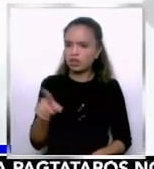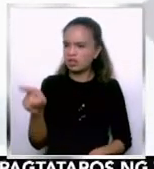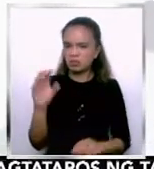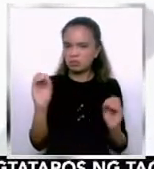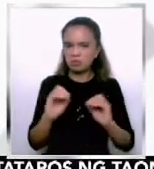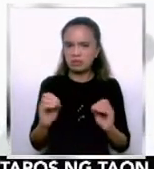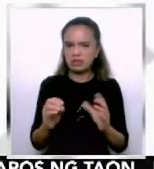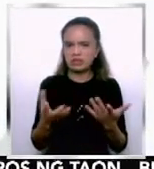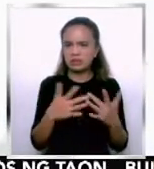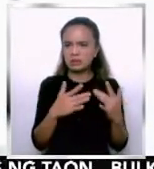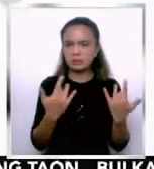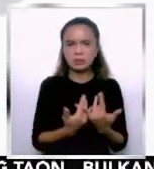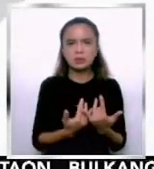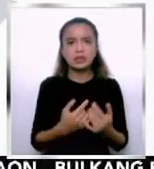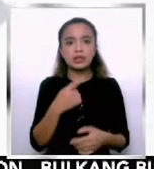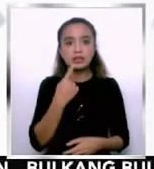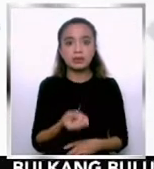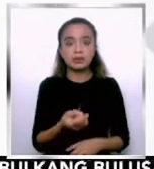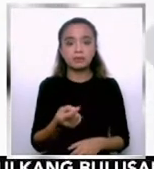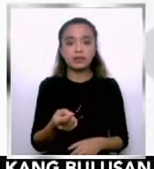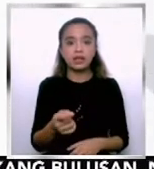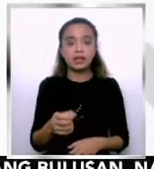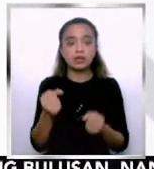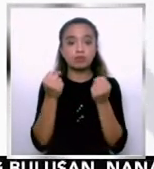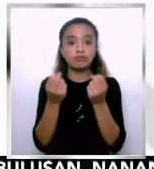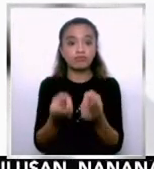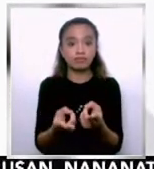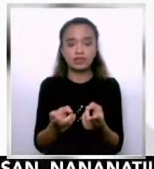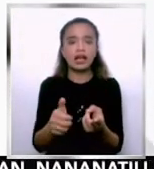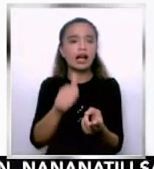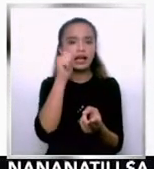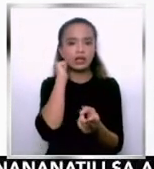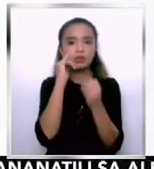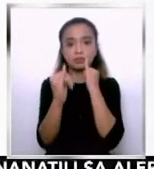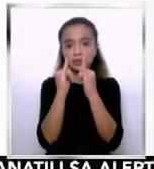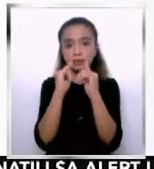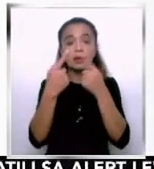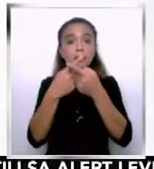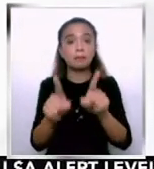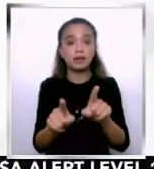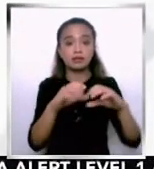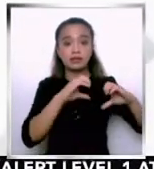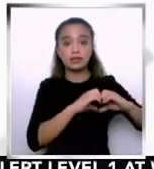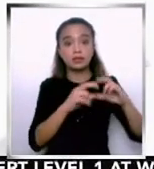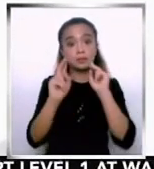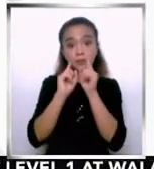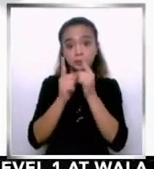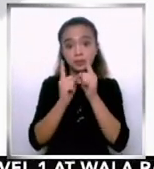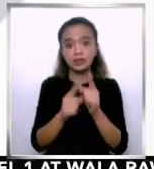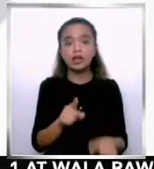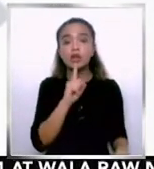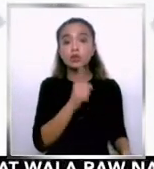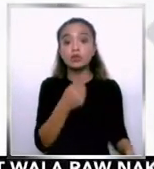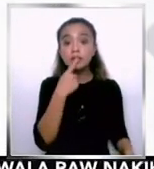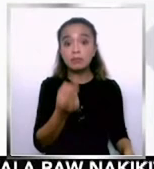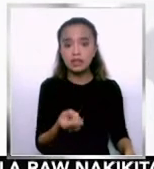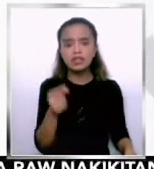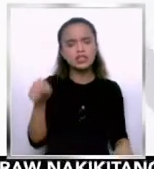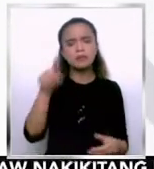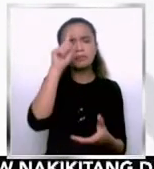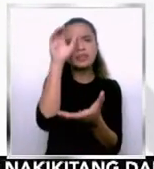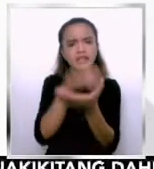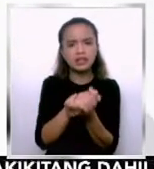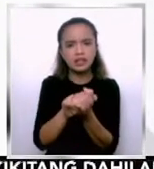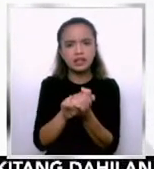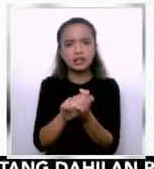humarap sa camera ang live-in partner ni Floralde. Pero sa pakikipag-usap ng GMA News sa kanya, sinabi niyang naniniwala siyang